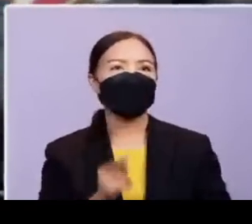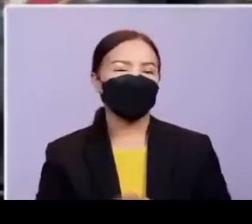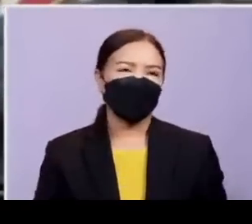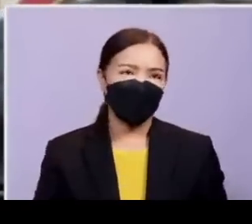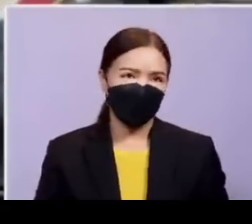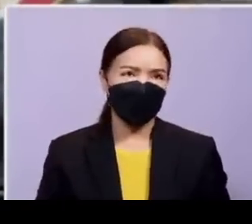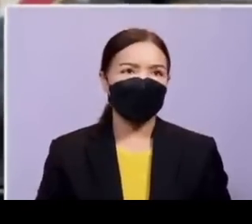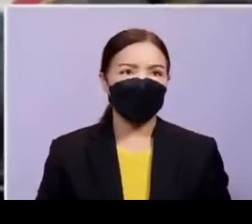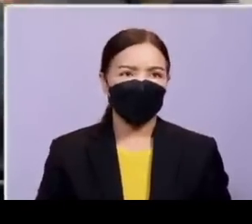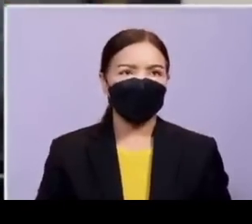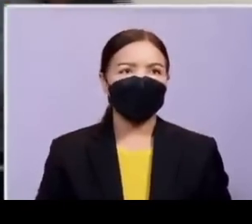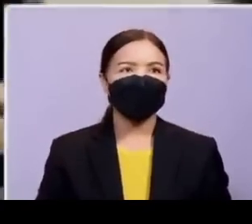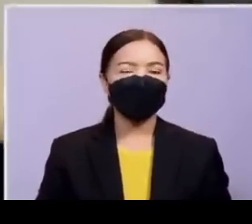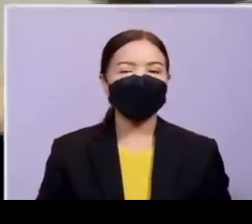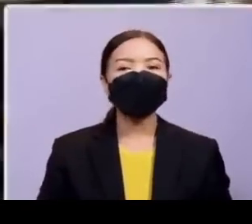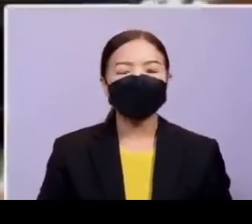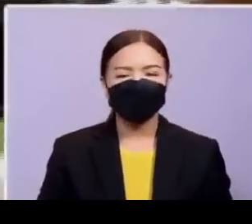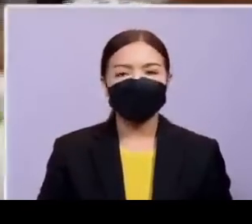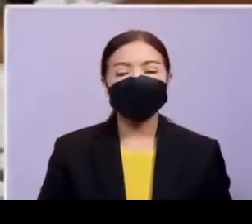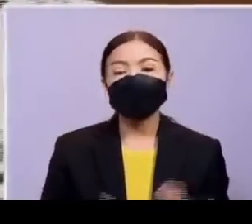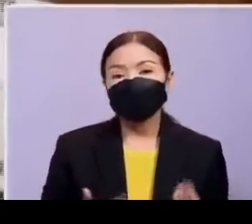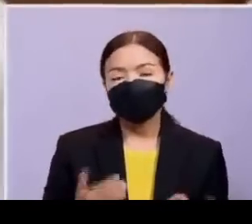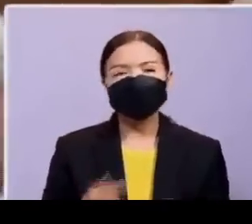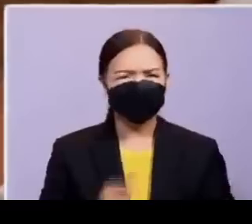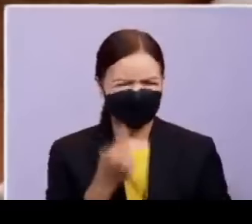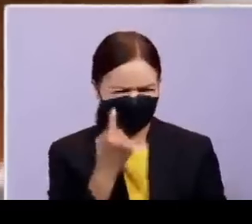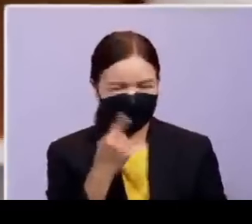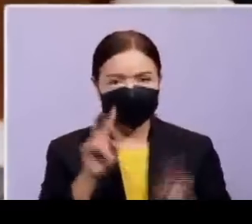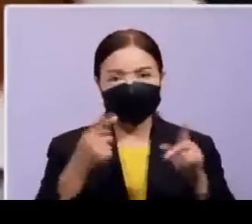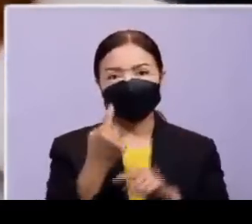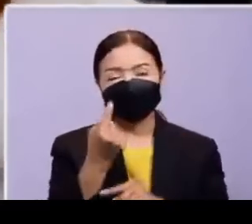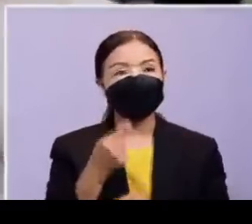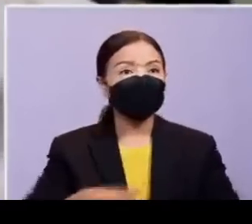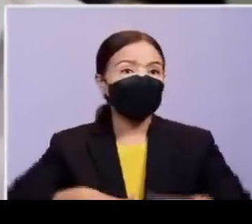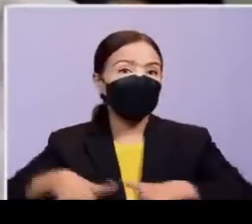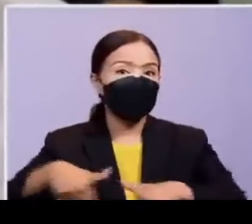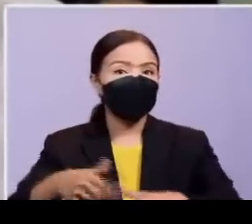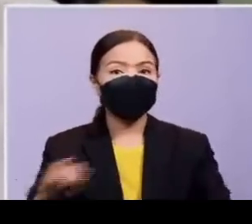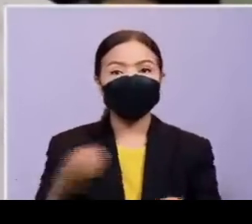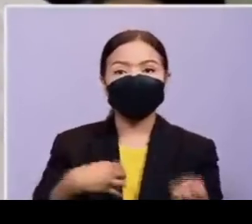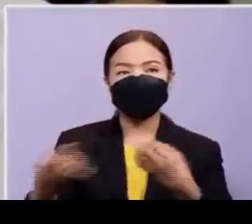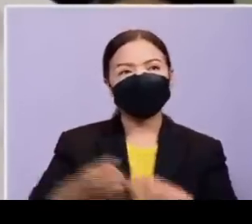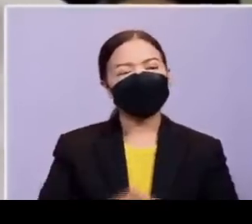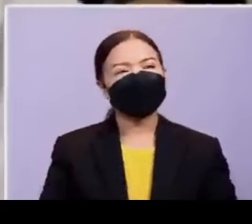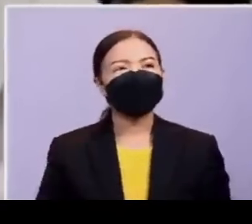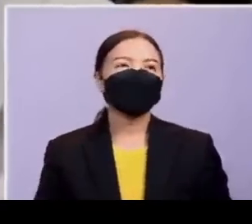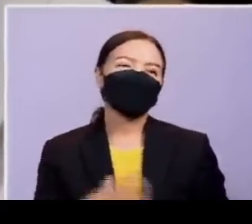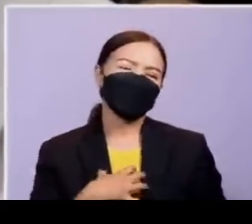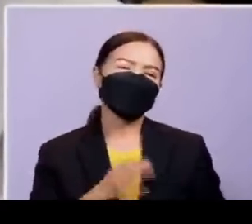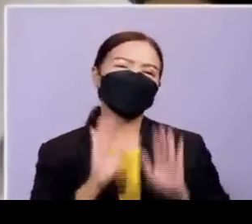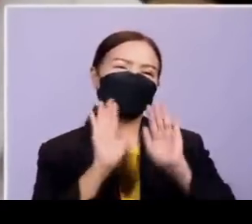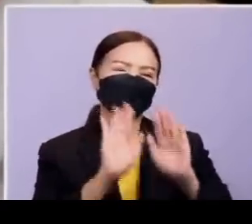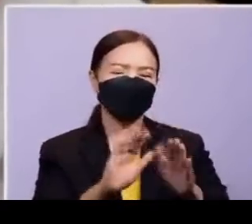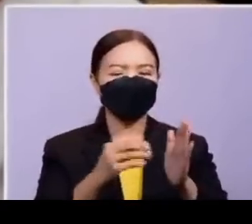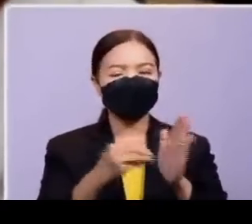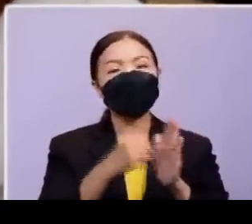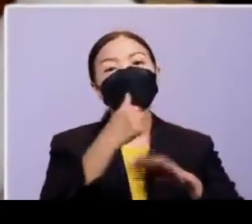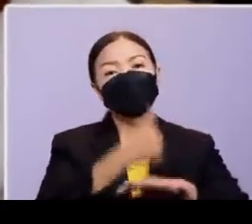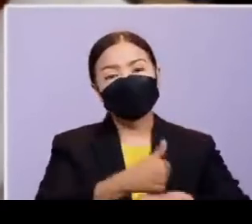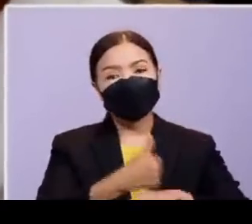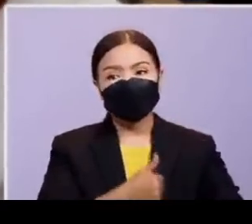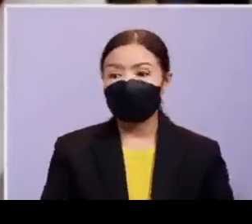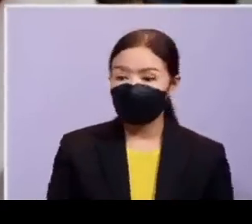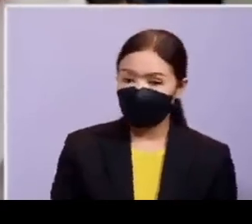ได้ให้ข้อมูลกับผู้สื่อข่าวเมื่อช่วงเช้านะครับแล้วก็อีกหนึ่งเรื่องที่โอ้ชาวบ้านเขาบอกว่า โอ้อยากฝากไปถึงผู้ว่าชาติชาติก็คืออะ